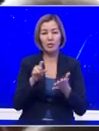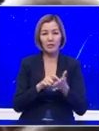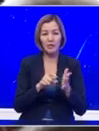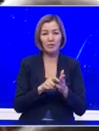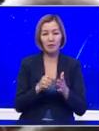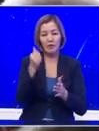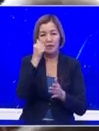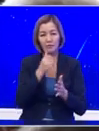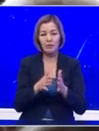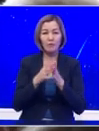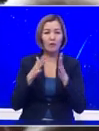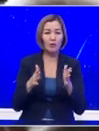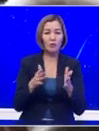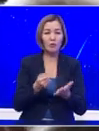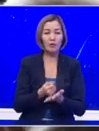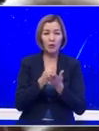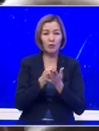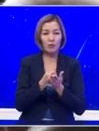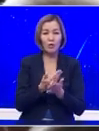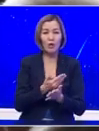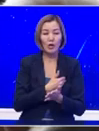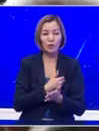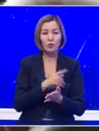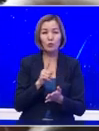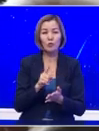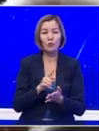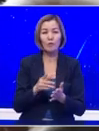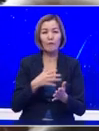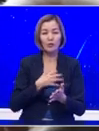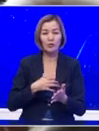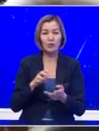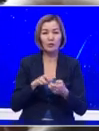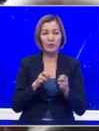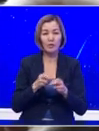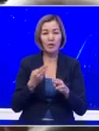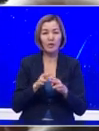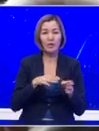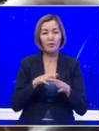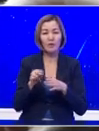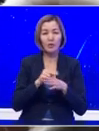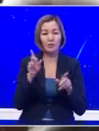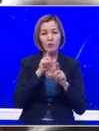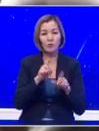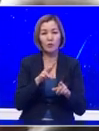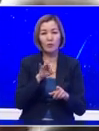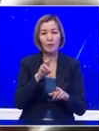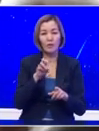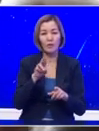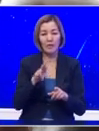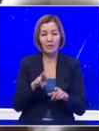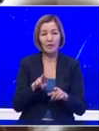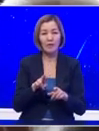классов. Спасибо большое за вашу поддержку. Хочу отметить, что одна из важнейших проблем – это капитальный ремонт школы Мамания.